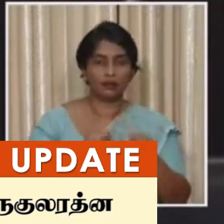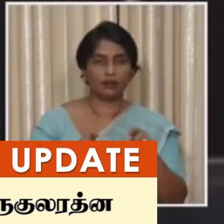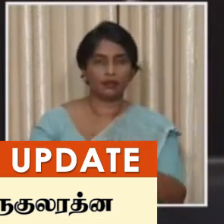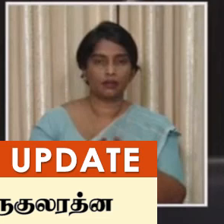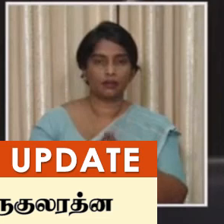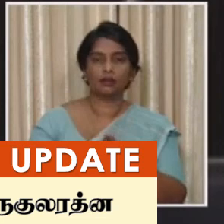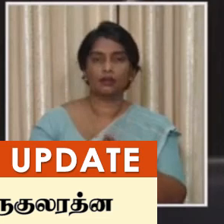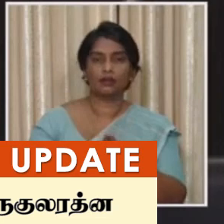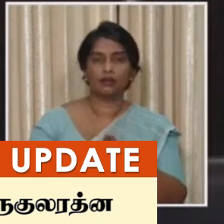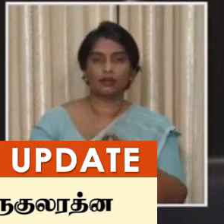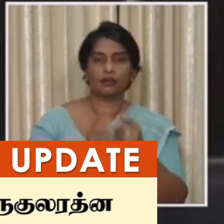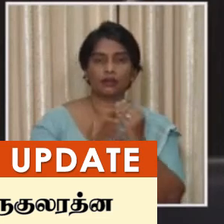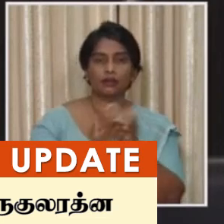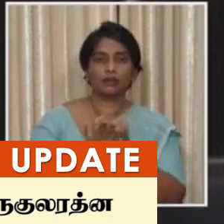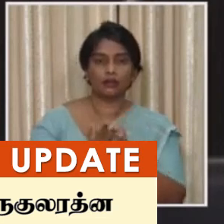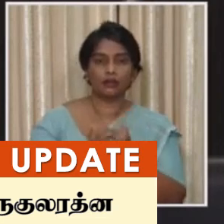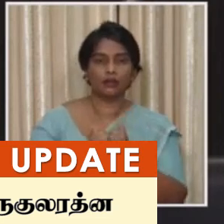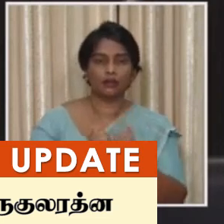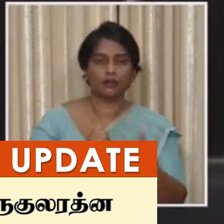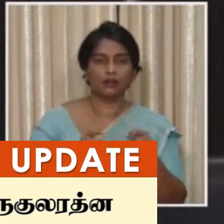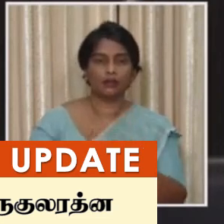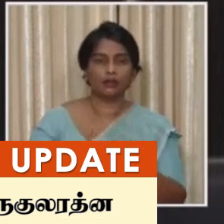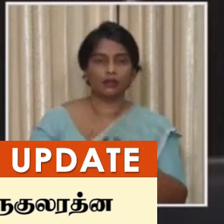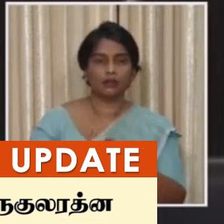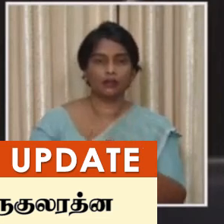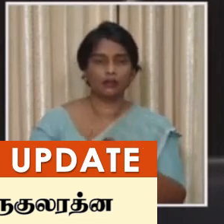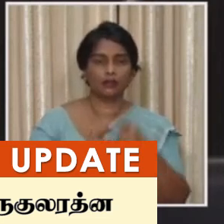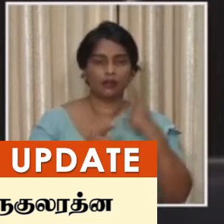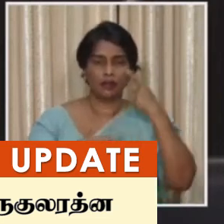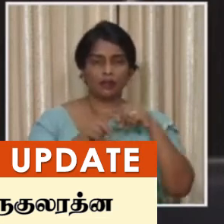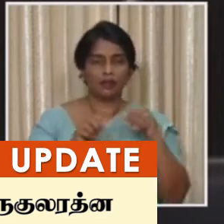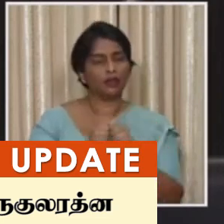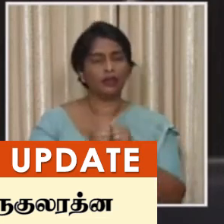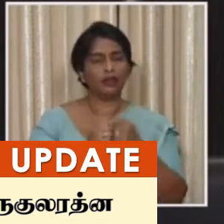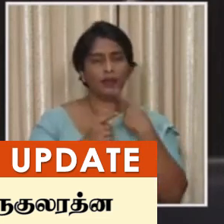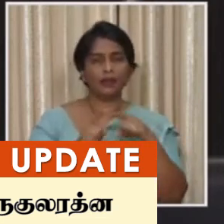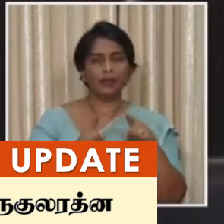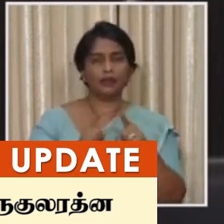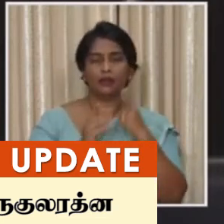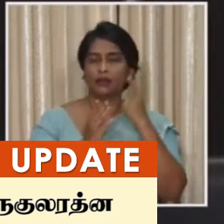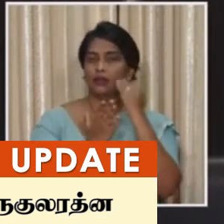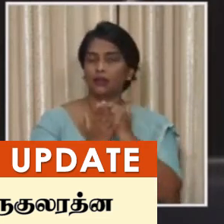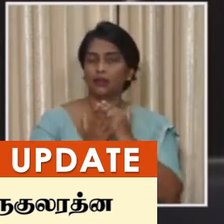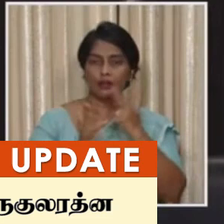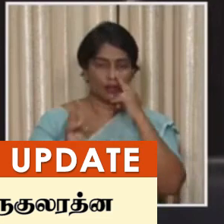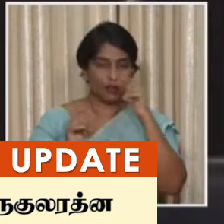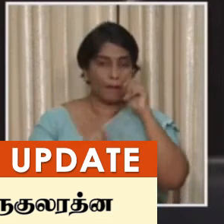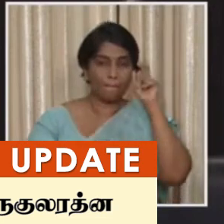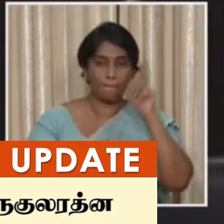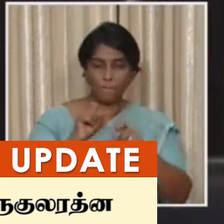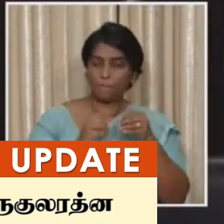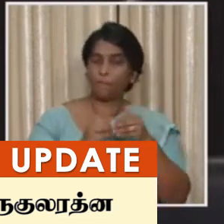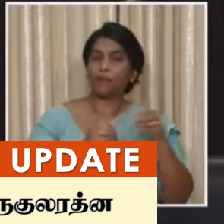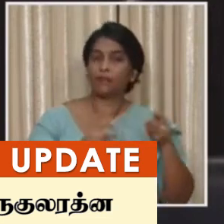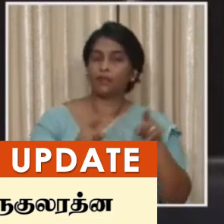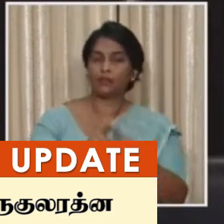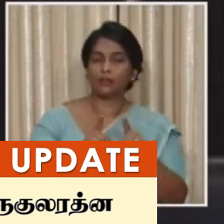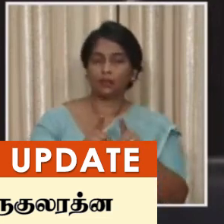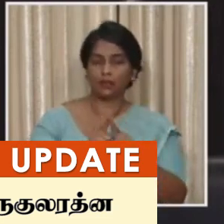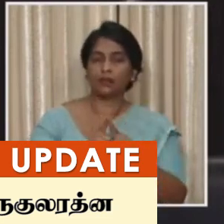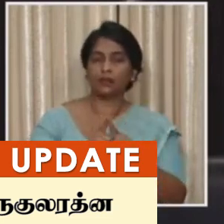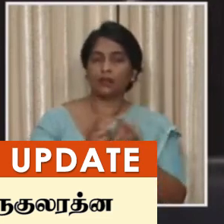ஒரு பேரிழப்பாகும் எனவே அவருடைய இழப்பால் கவலைப்படுகின்ற குடும்பத்தினருக்கு உறவினர்களுக்கும் அதே